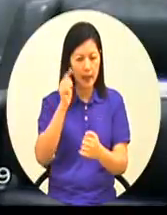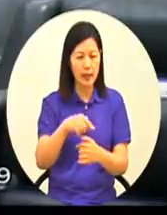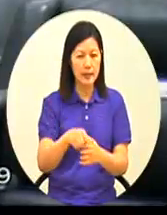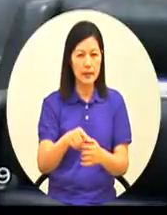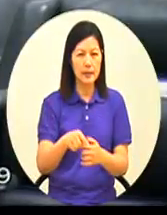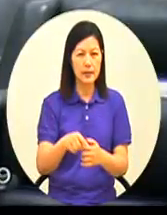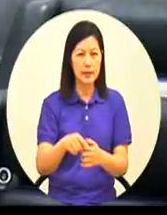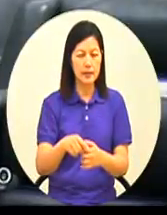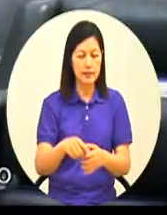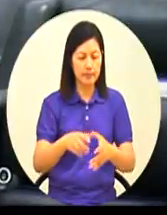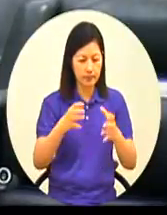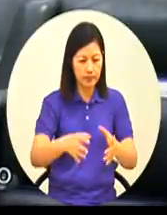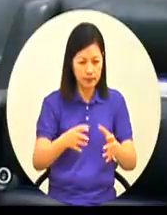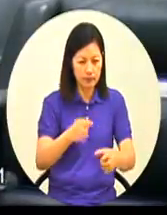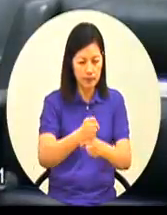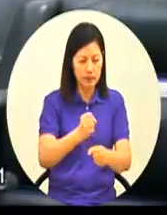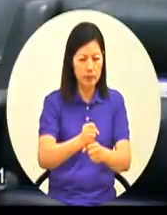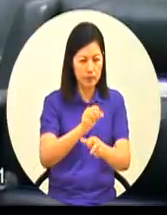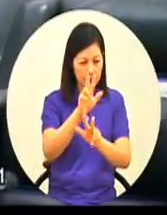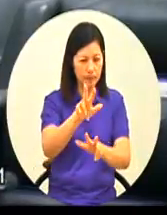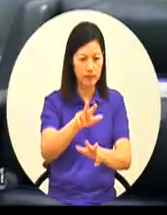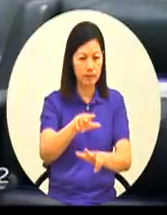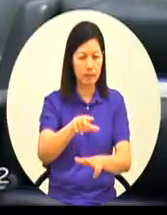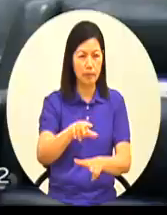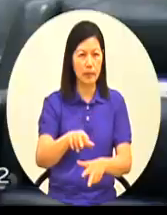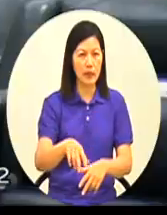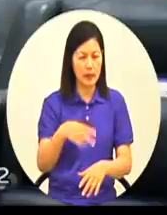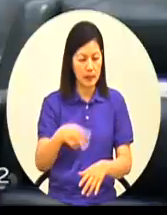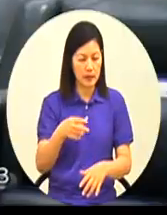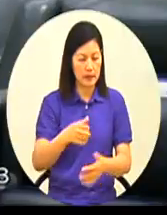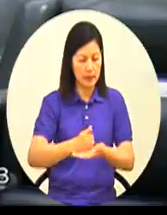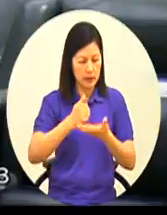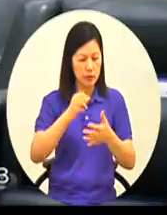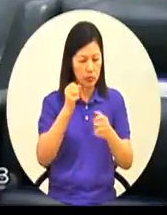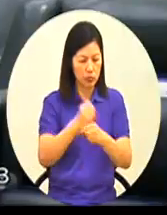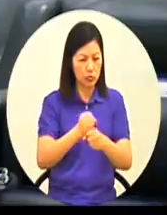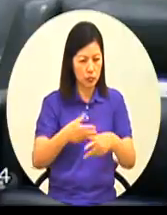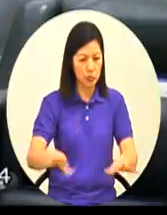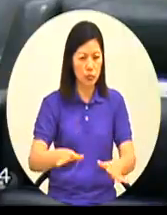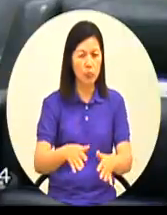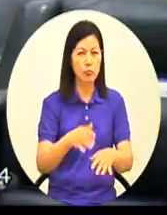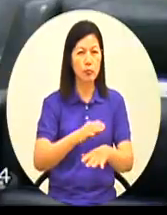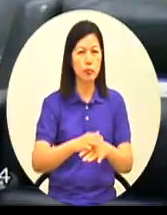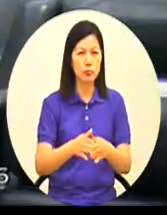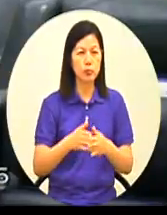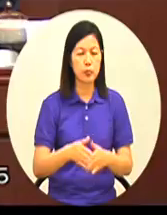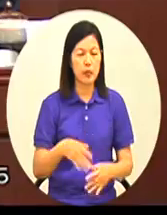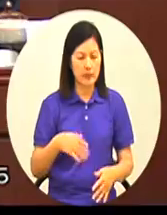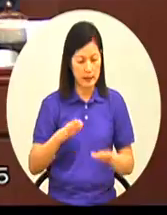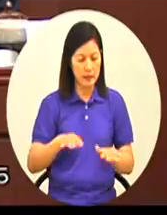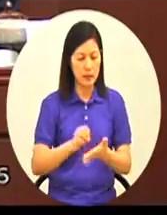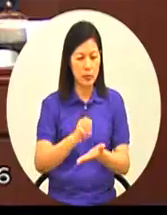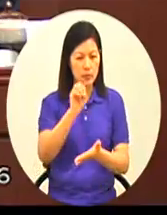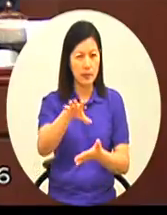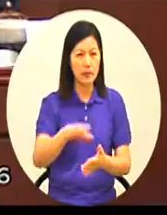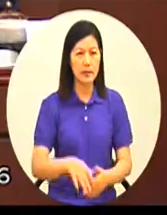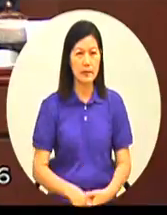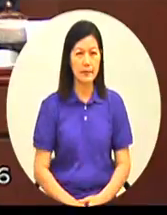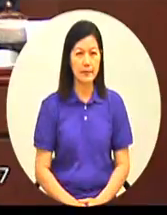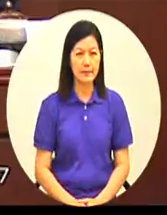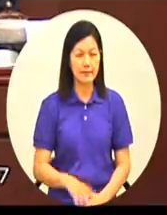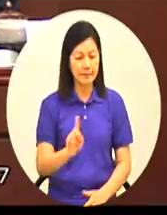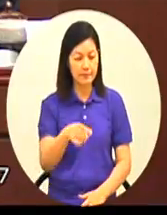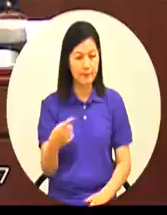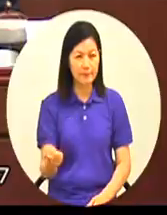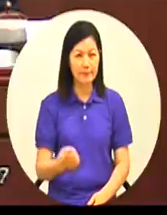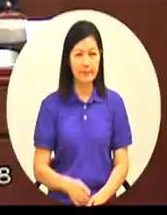地方上去。所以我认为我们局长其实您应该可以做的更多。 所以我也跟议员做个报告，我们在接下